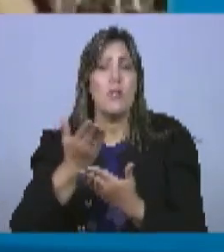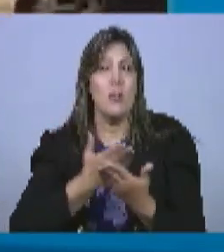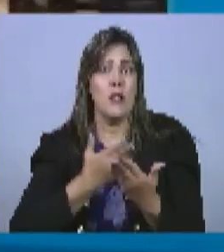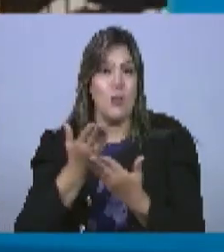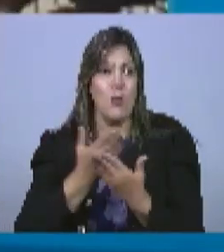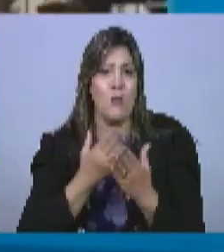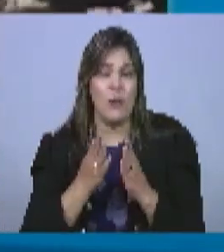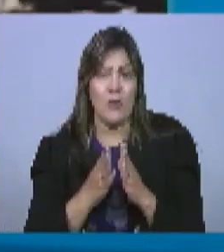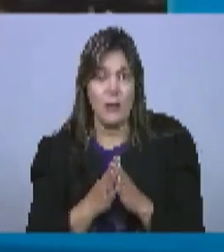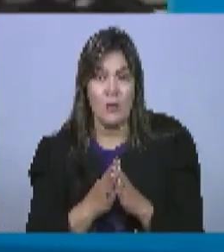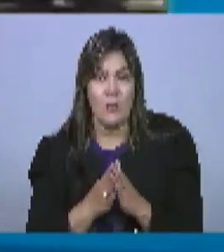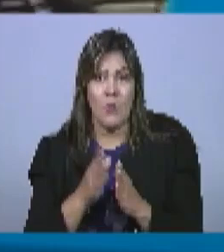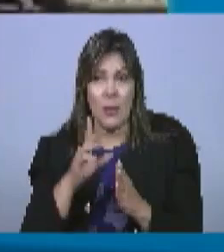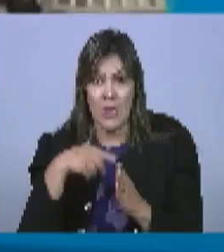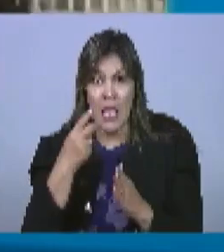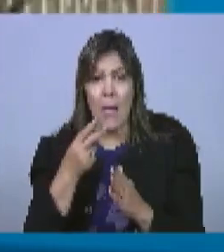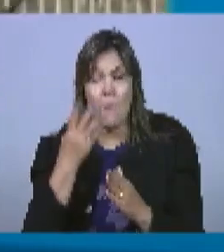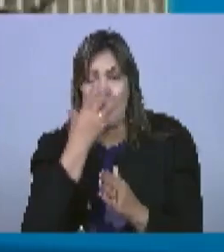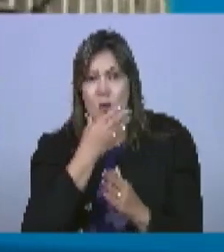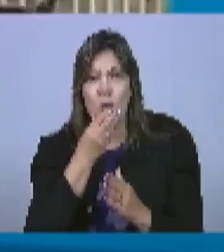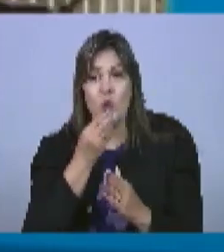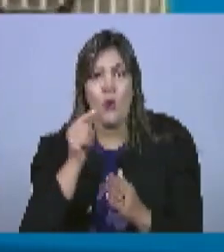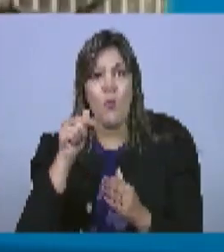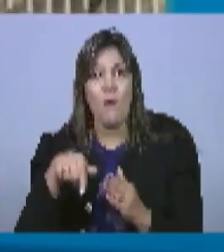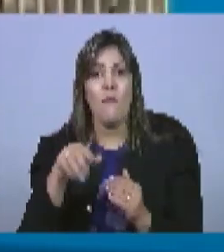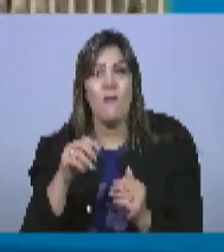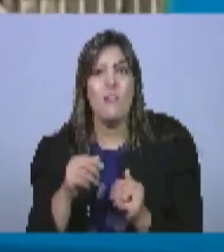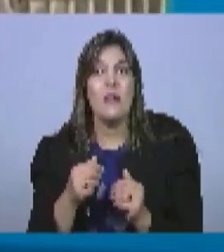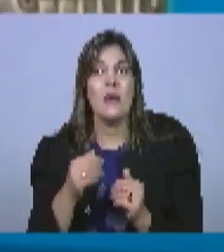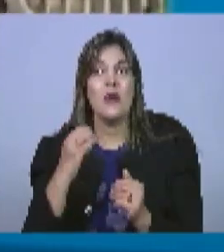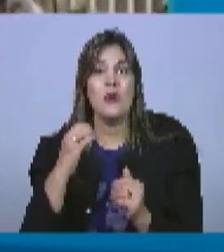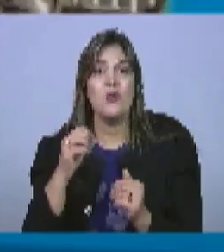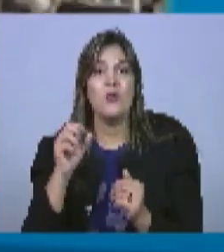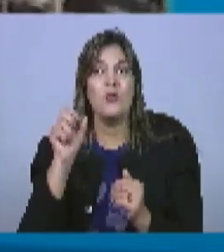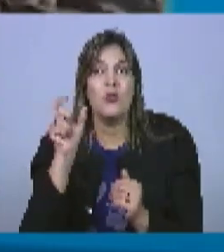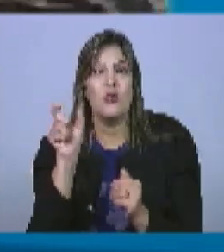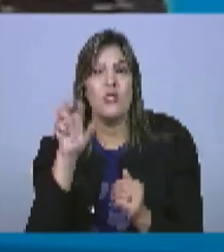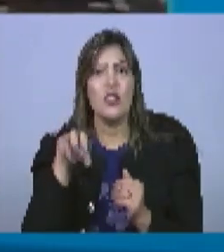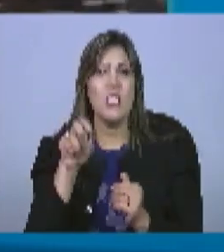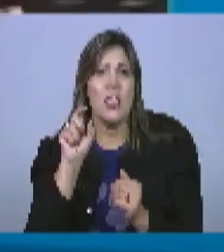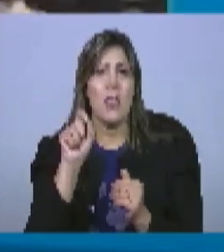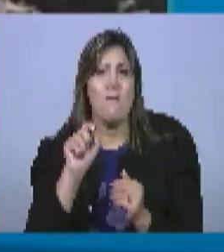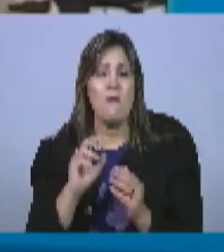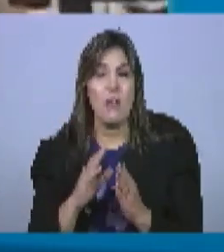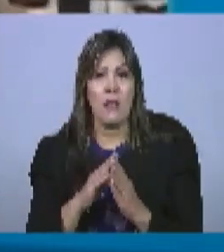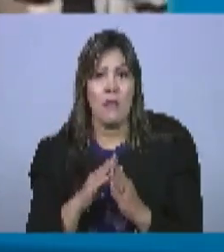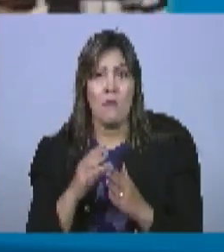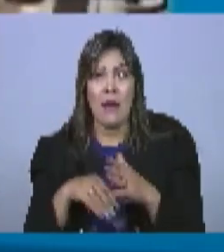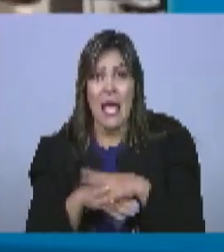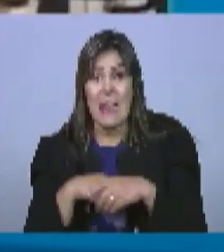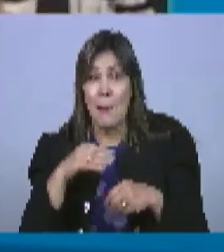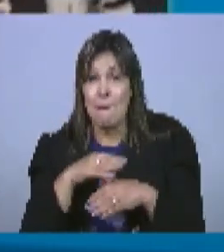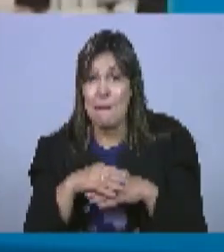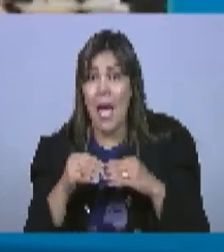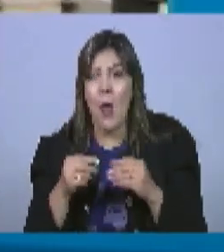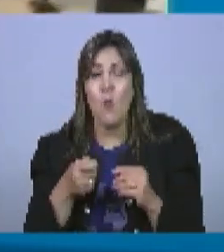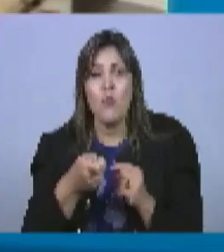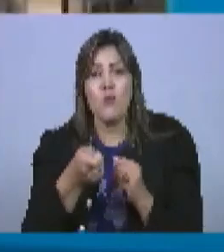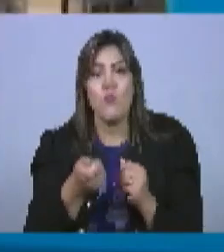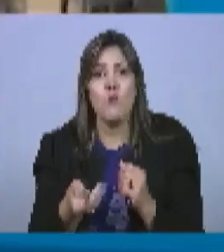على النحو المتصور في جينيف فطبعا جءت محاوله الاغتيال